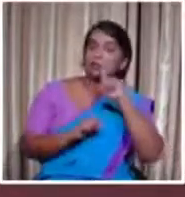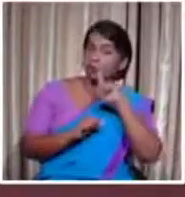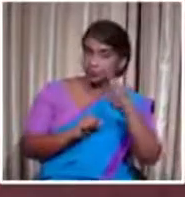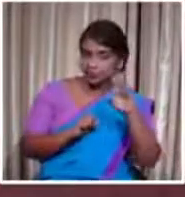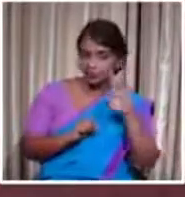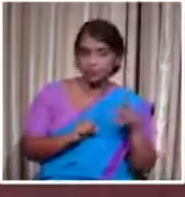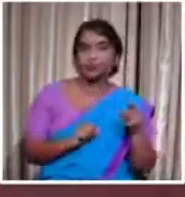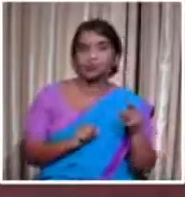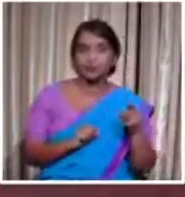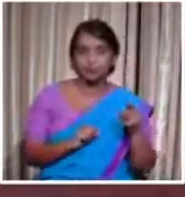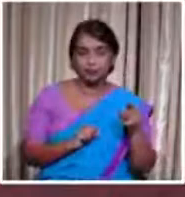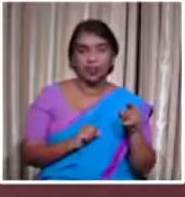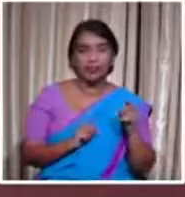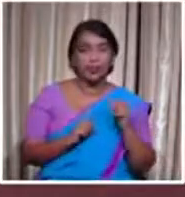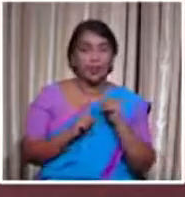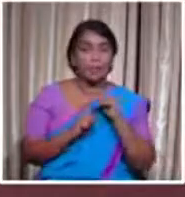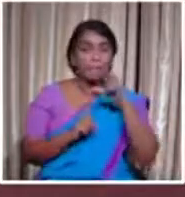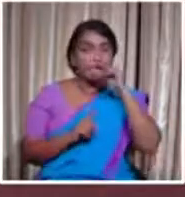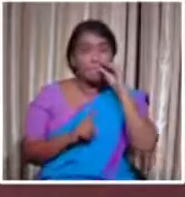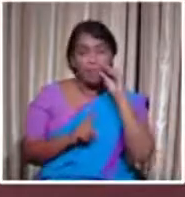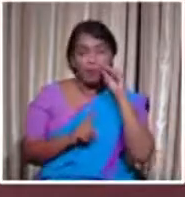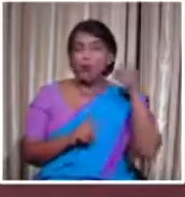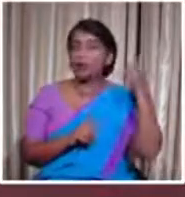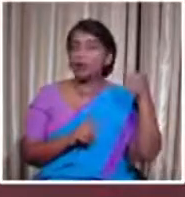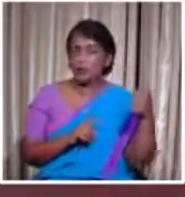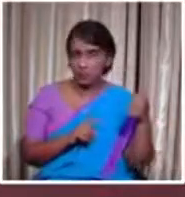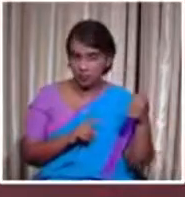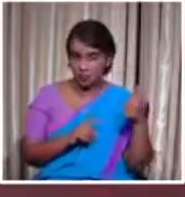තිබුණා ප්‍රභාකරන් හොඳයි කියලා.